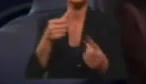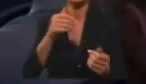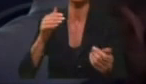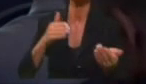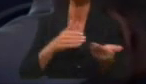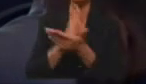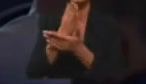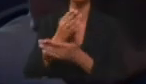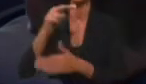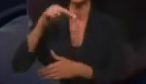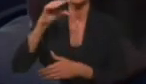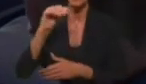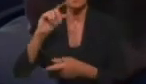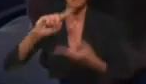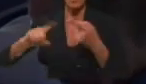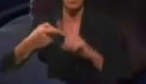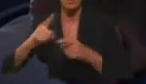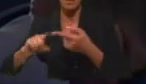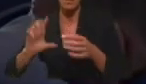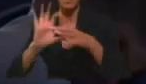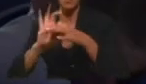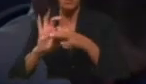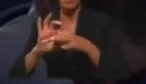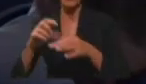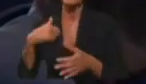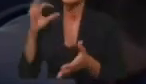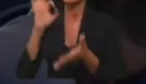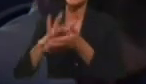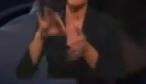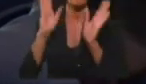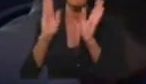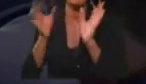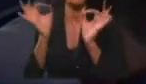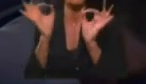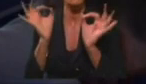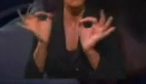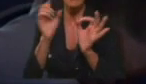unijną politykę spójności i zapewnić, że z uwagą będę śledzić,